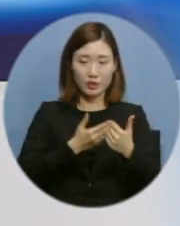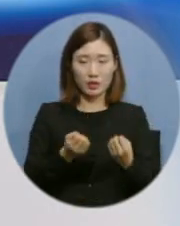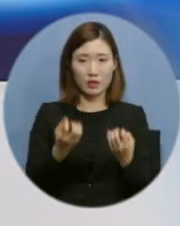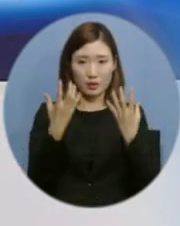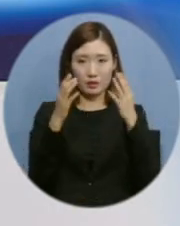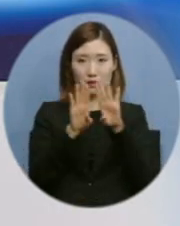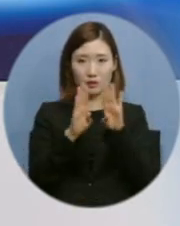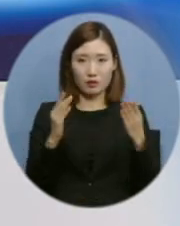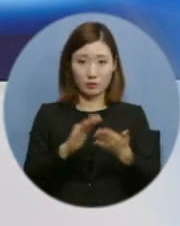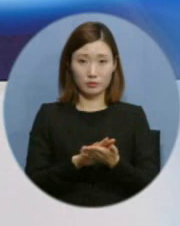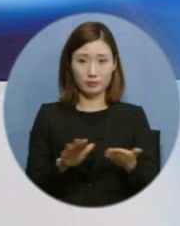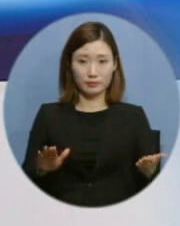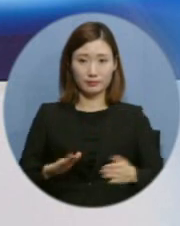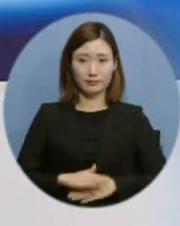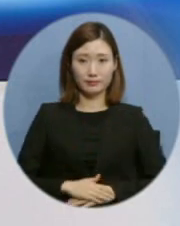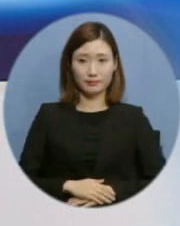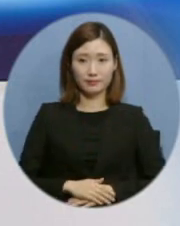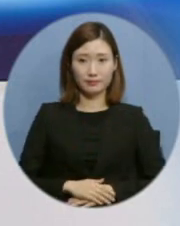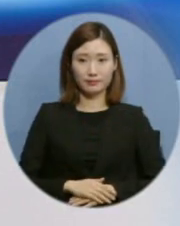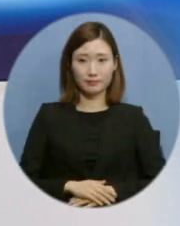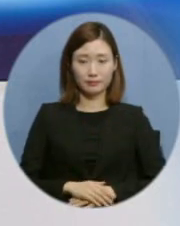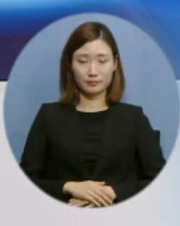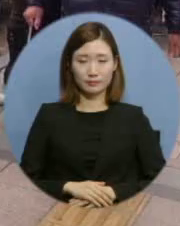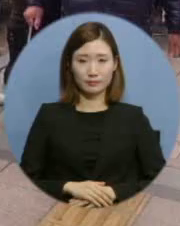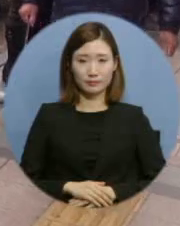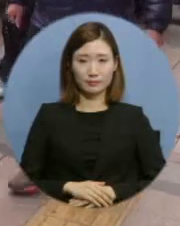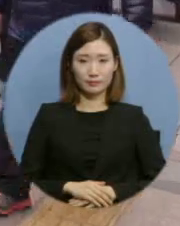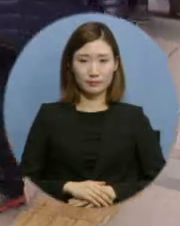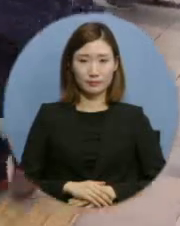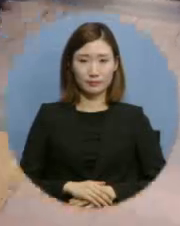펼친 것입니다. 현장에 유현숙 기자가 다녀왔습니다.